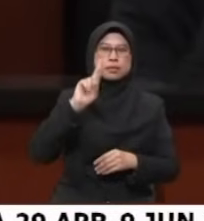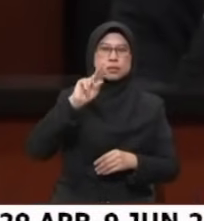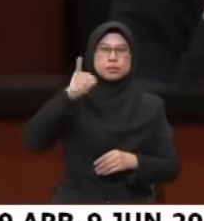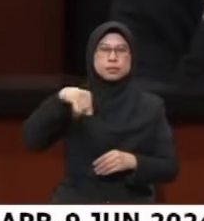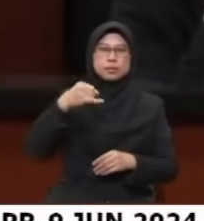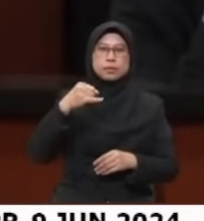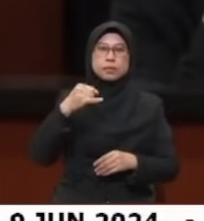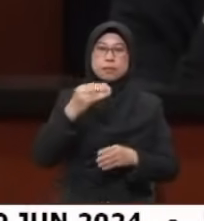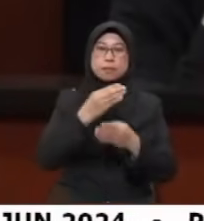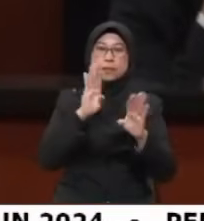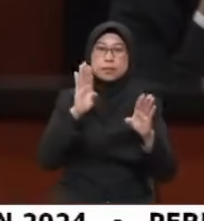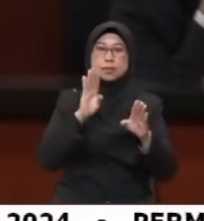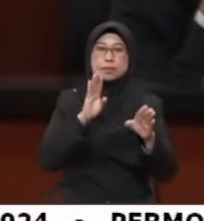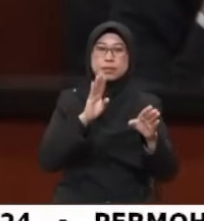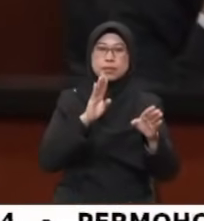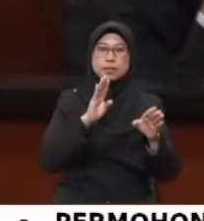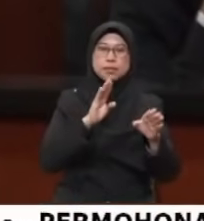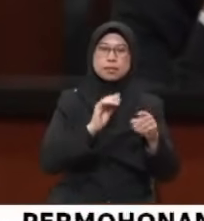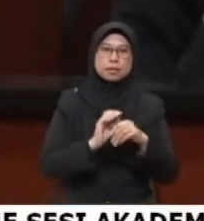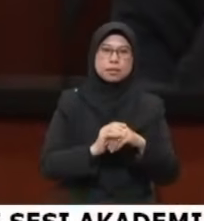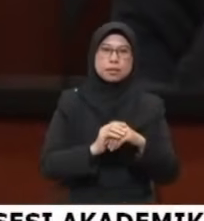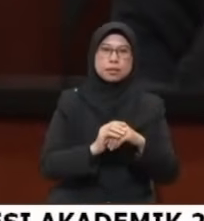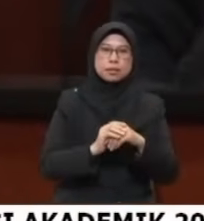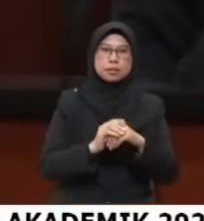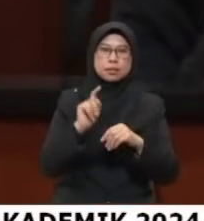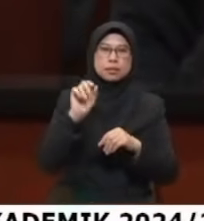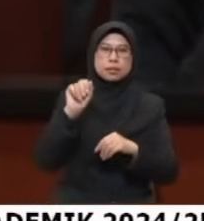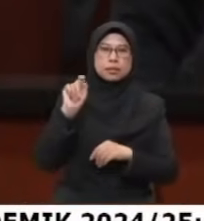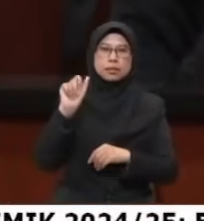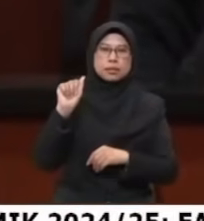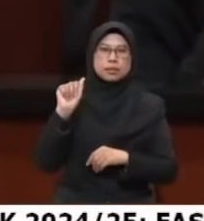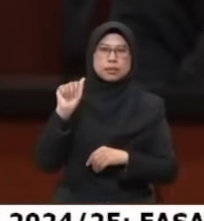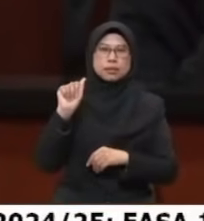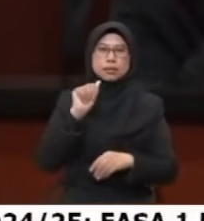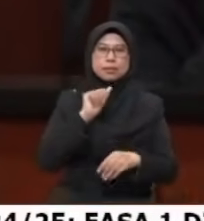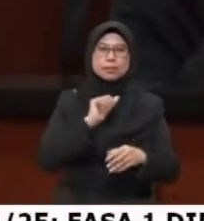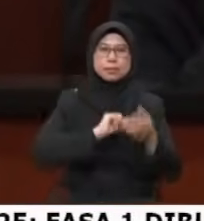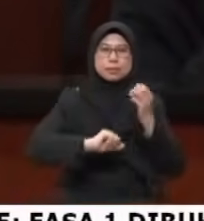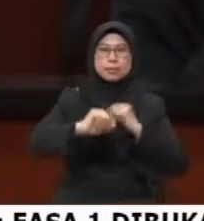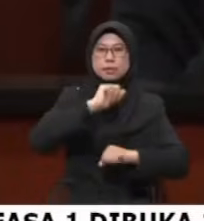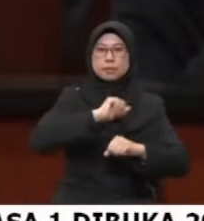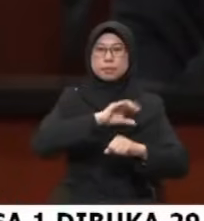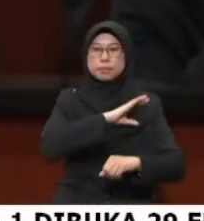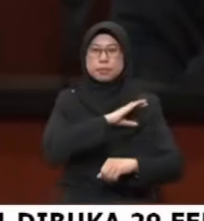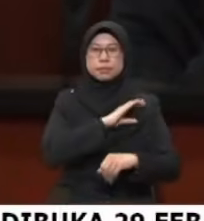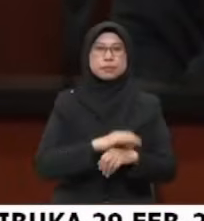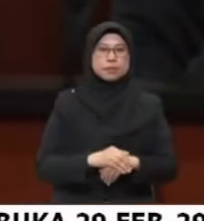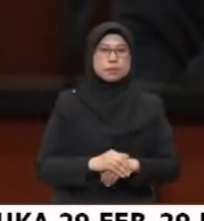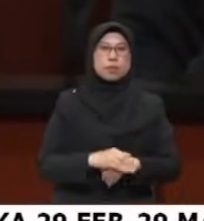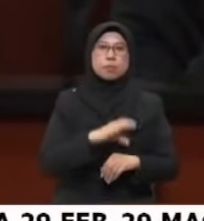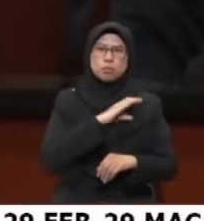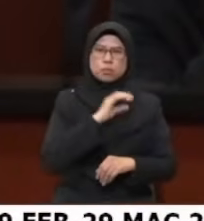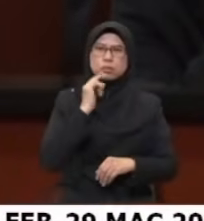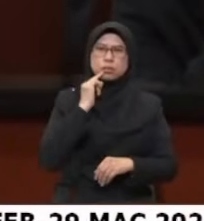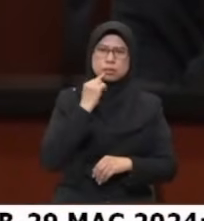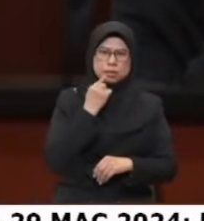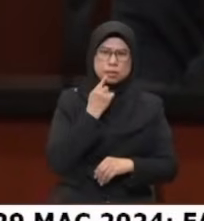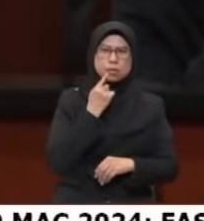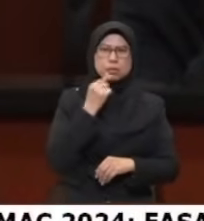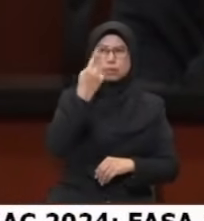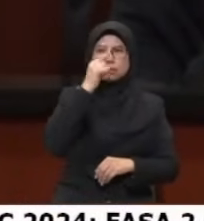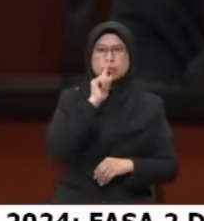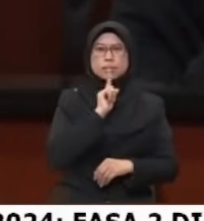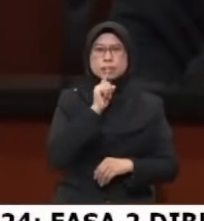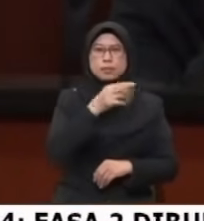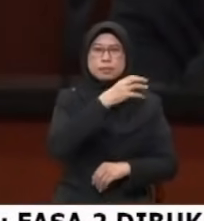polis untuk makluman ahli berhormat pdrm serius